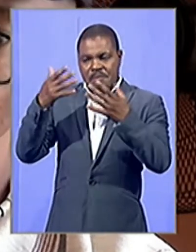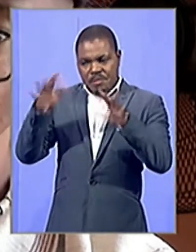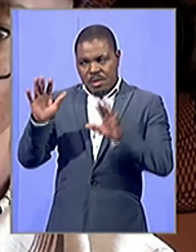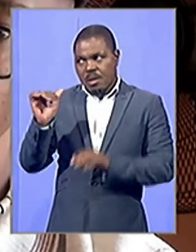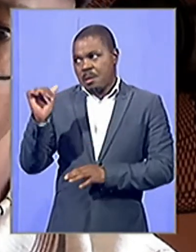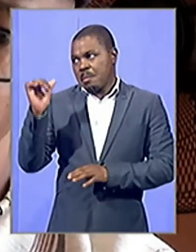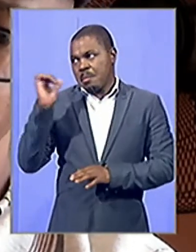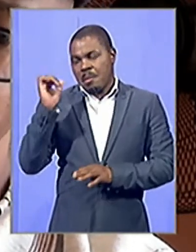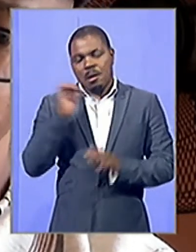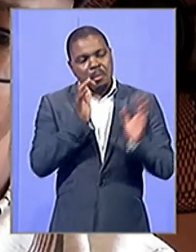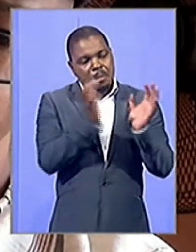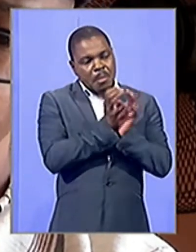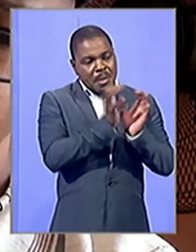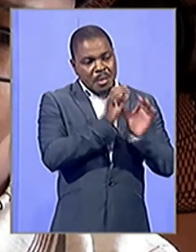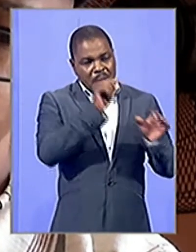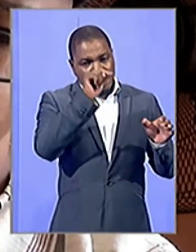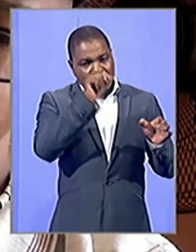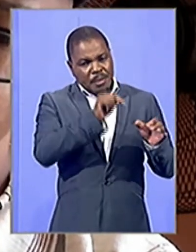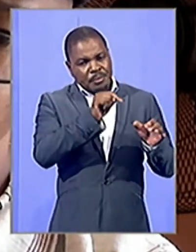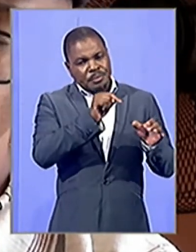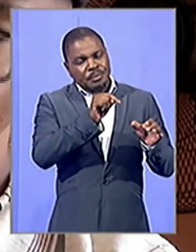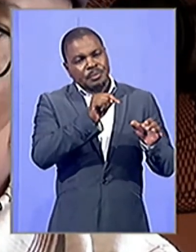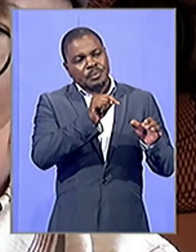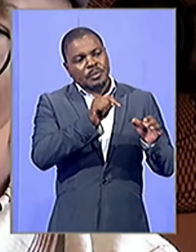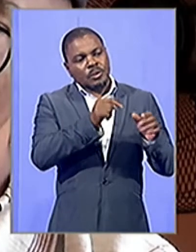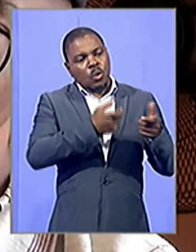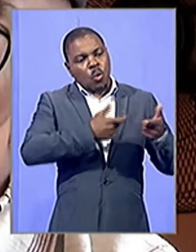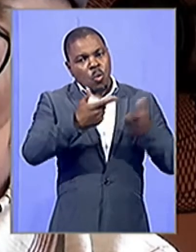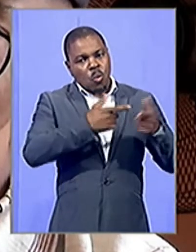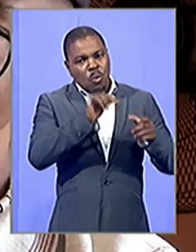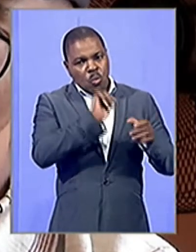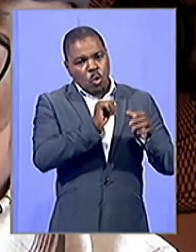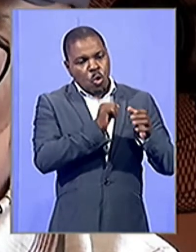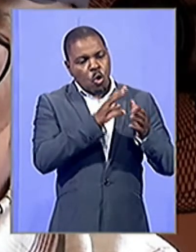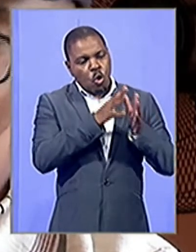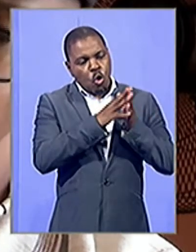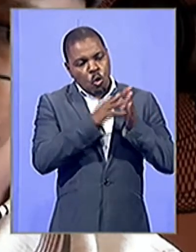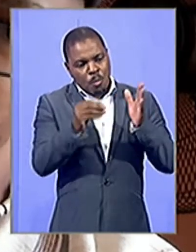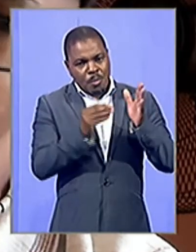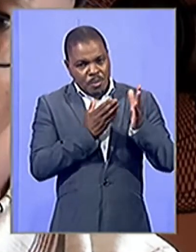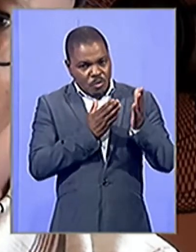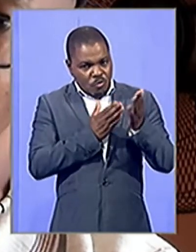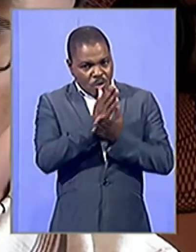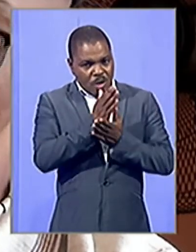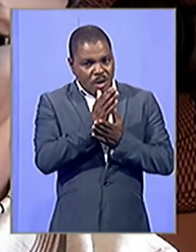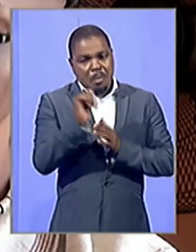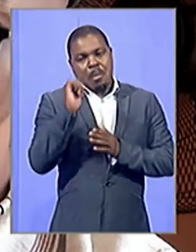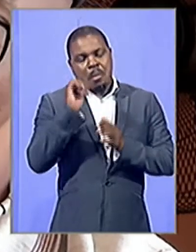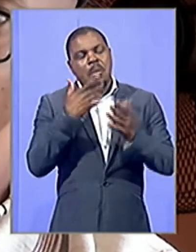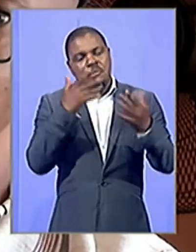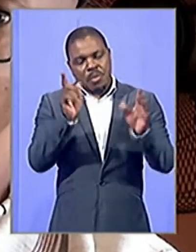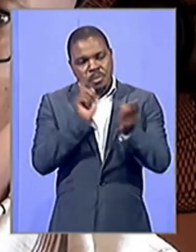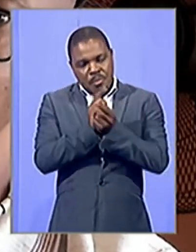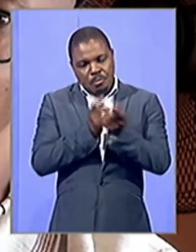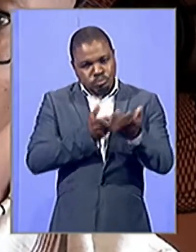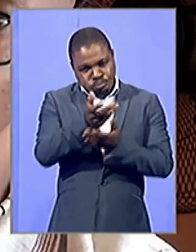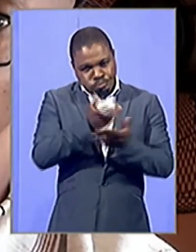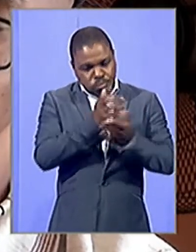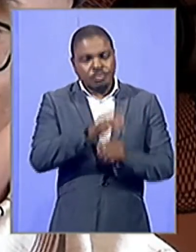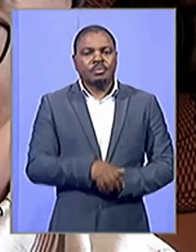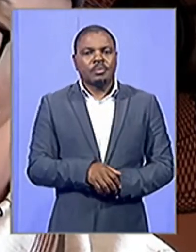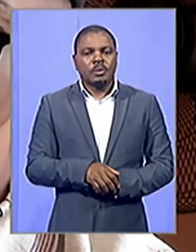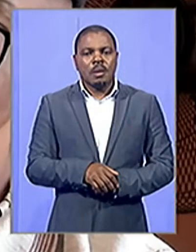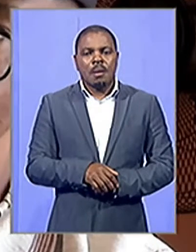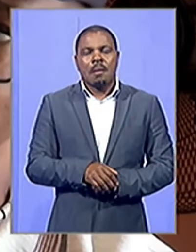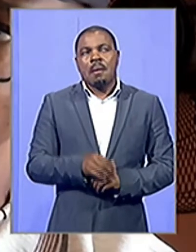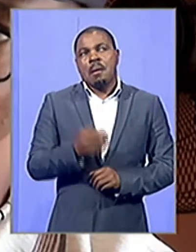kopano le babueledi ba copyright maabane. Maabane mo